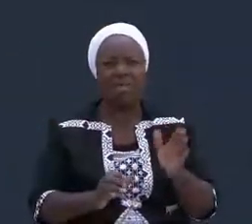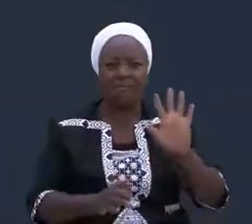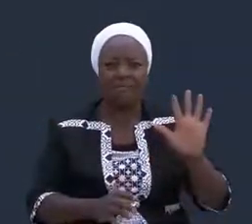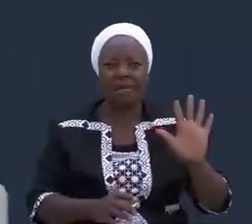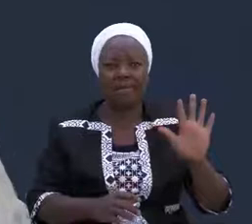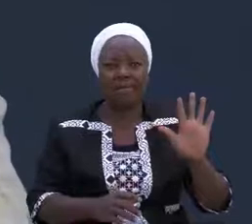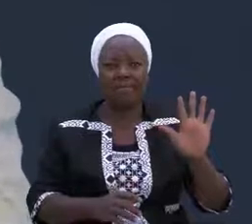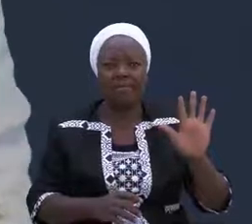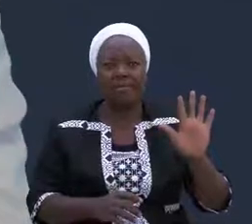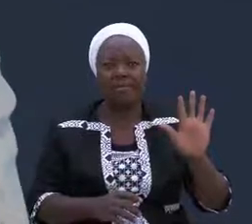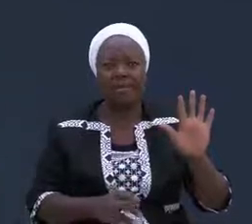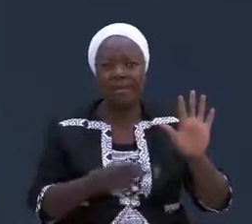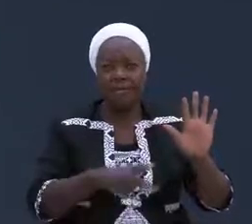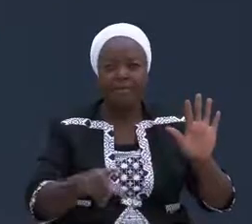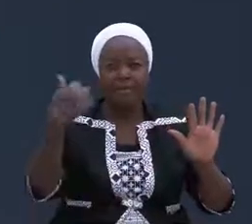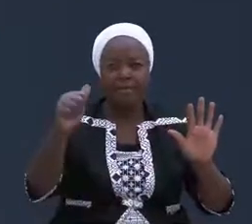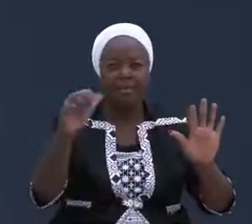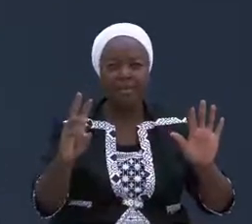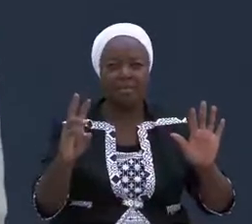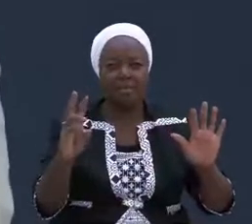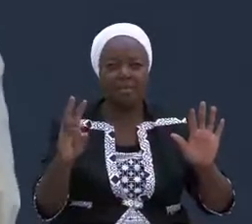chapitre 5. 16.